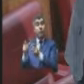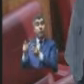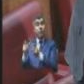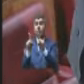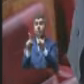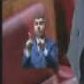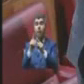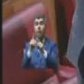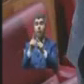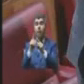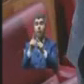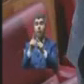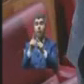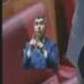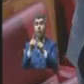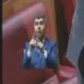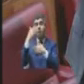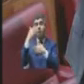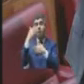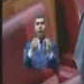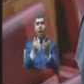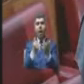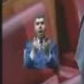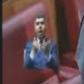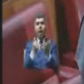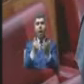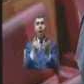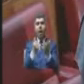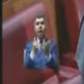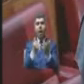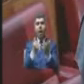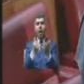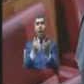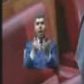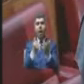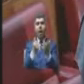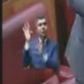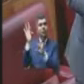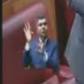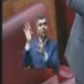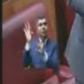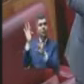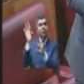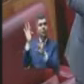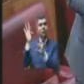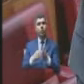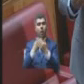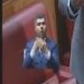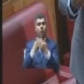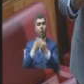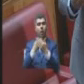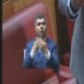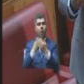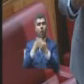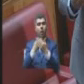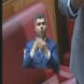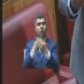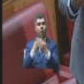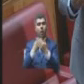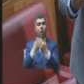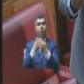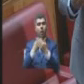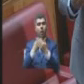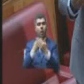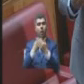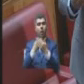الإدارة العمومية حتى هما مغاربة وعندهم الحق يتقدموا للمباريات باش يولجوا للوظائف،